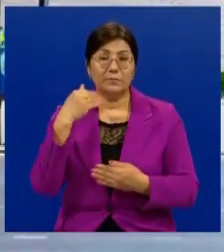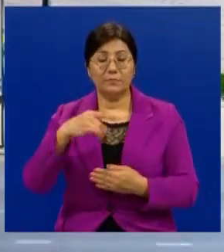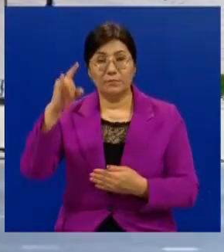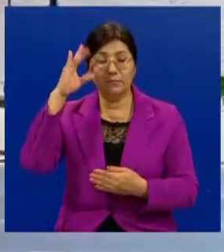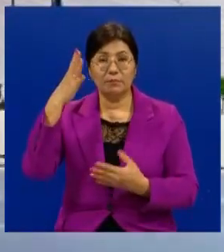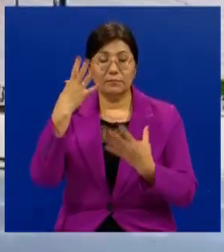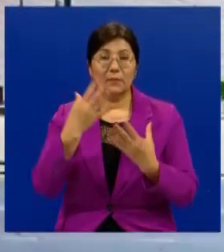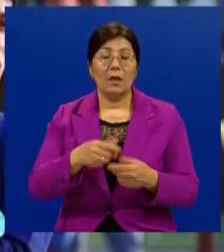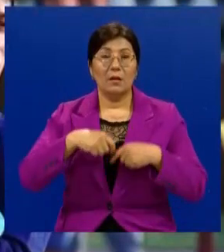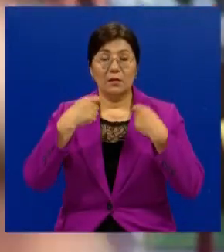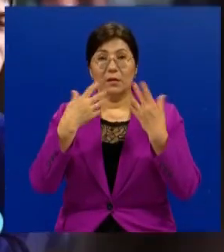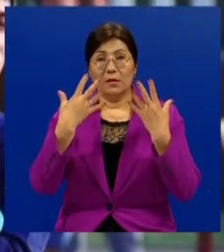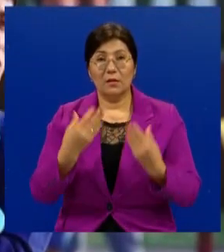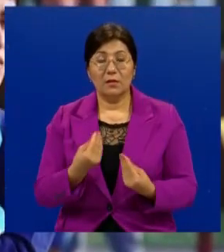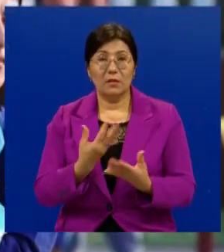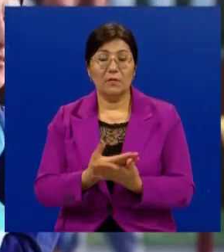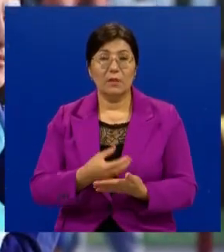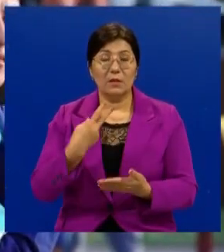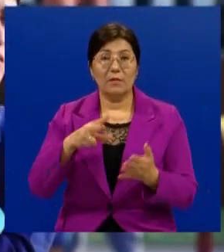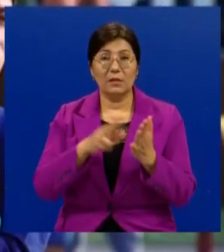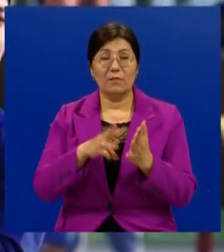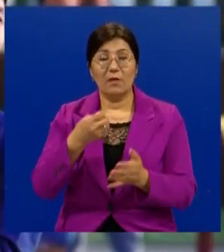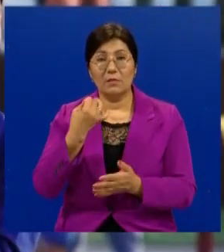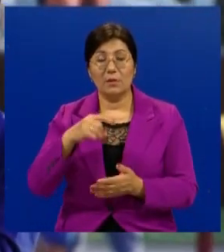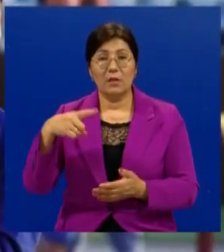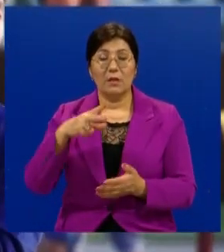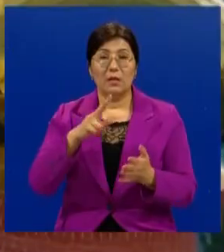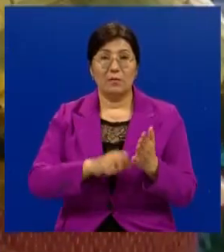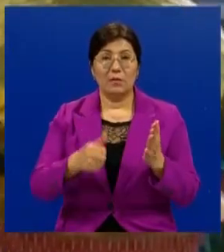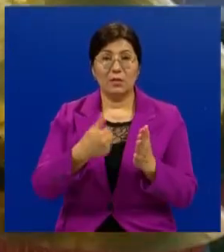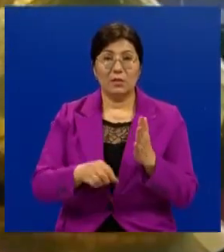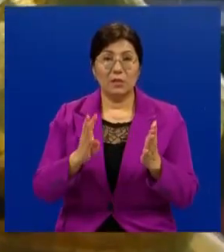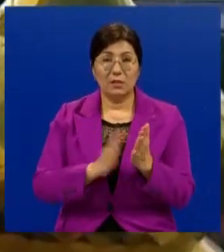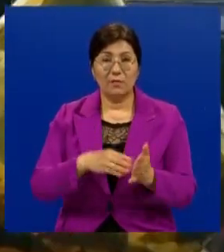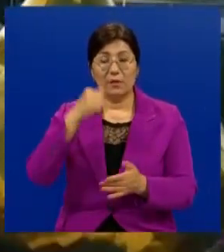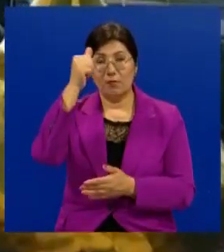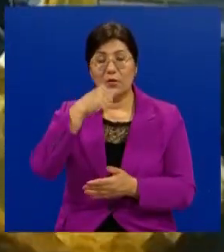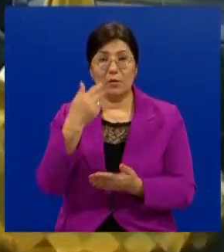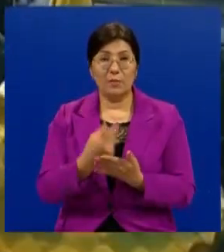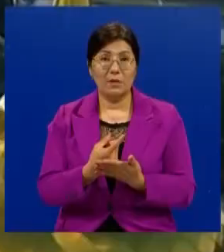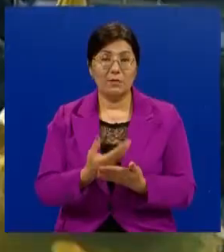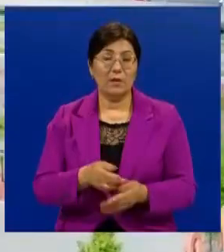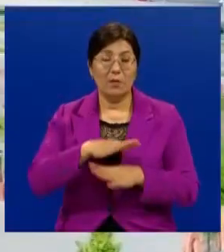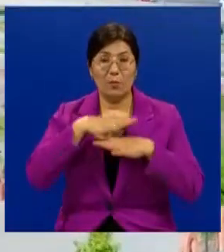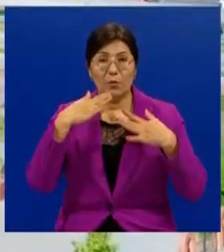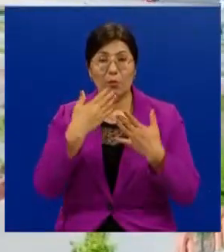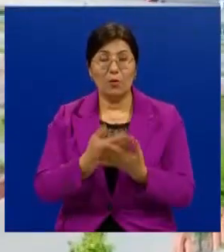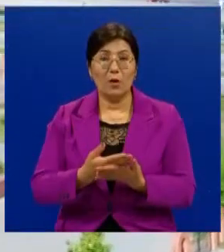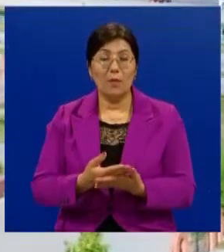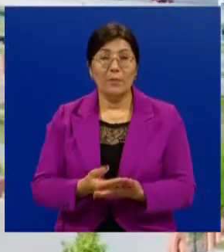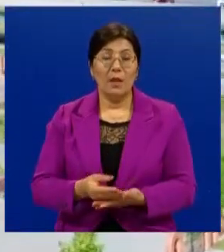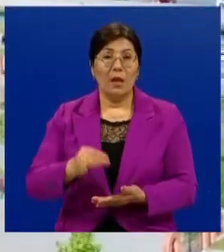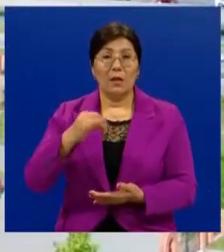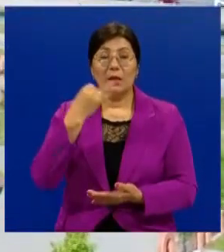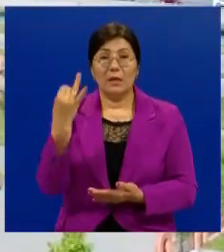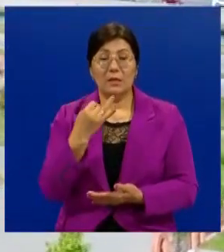день рождения города. Это 28 мая 1869 года. Однако есть очень много неизвестных и